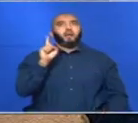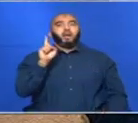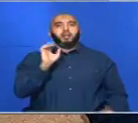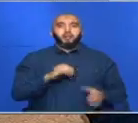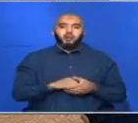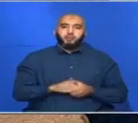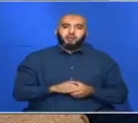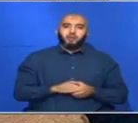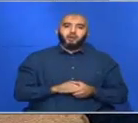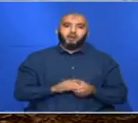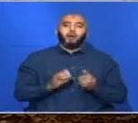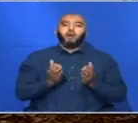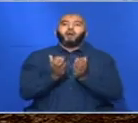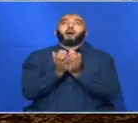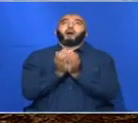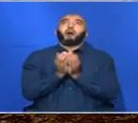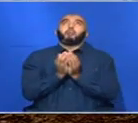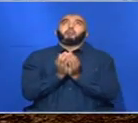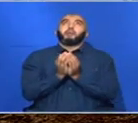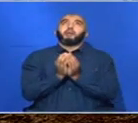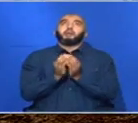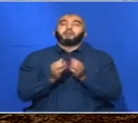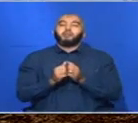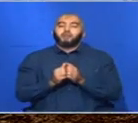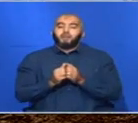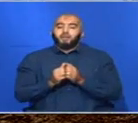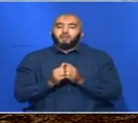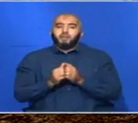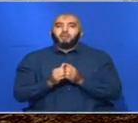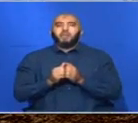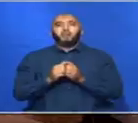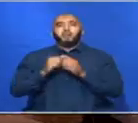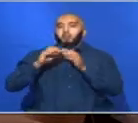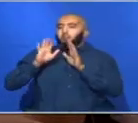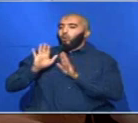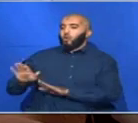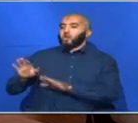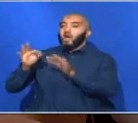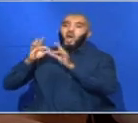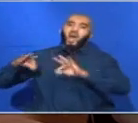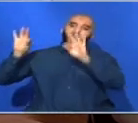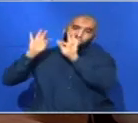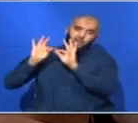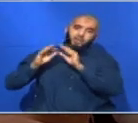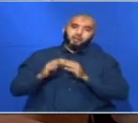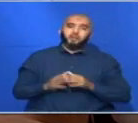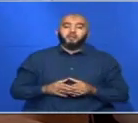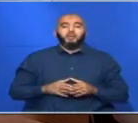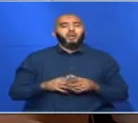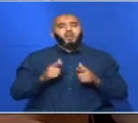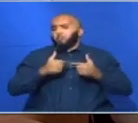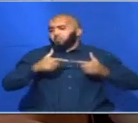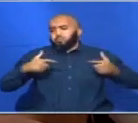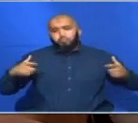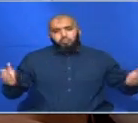اسالك ان تنزل الطمانينه والسكينه على هذا الوطن اللهم اني اسالك ان توفق ولاه امورنا الى